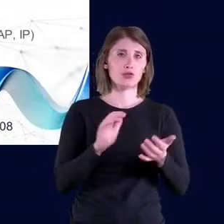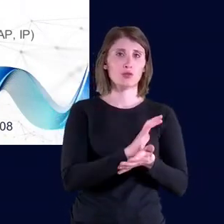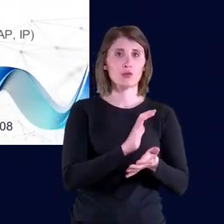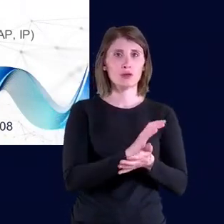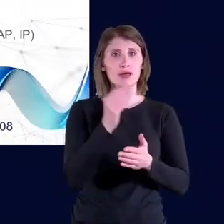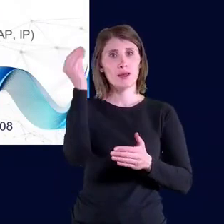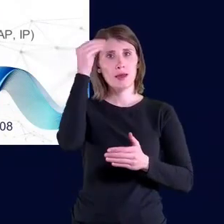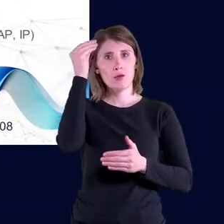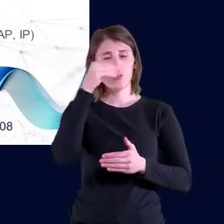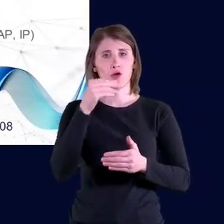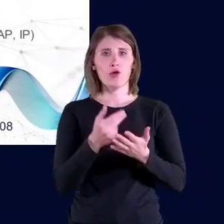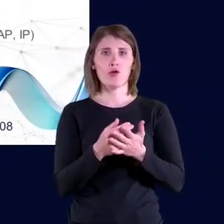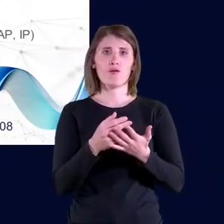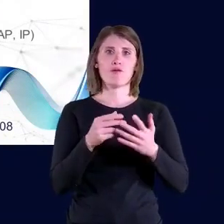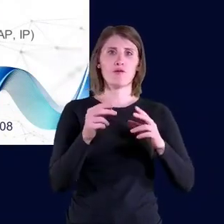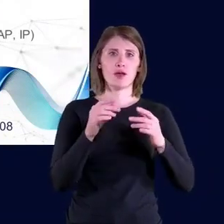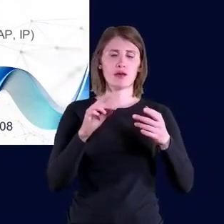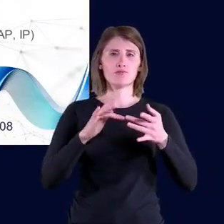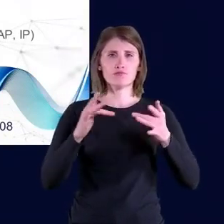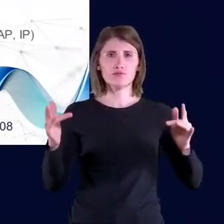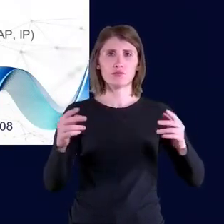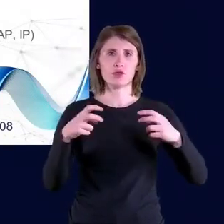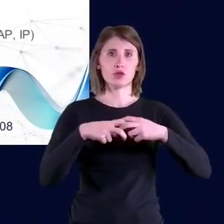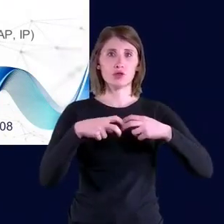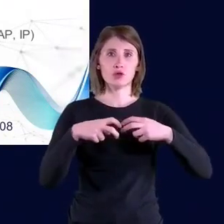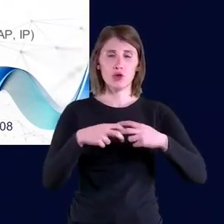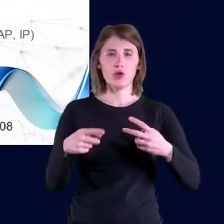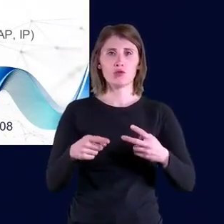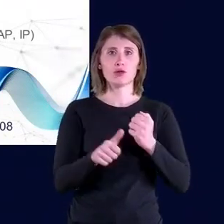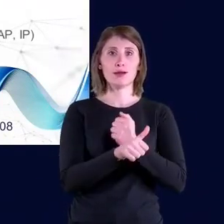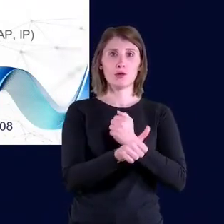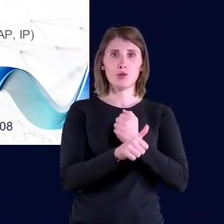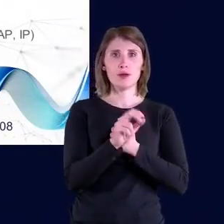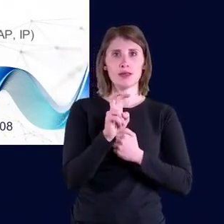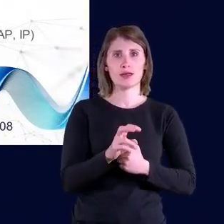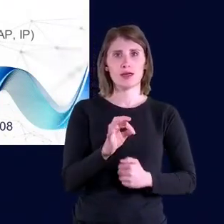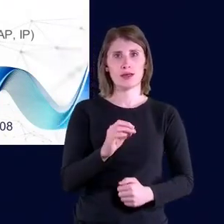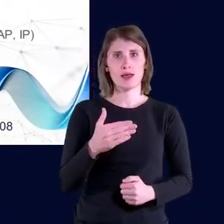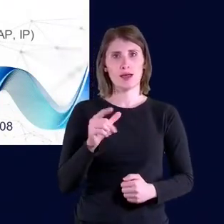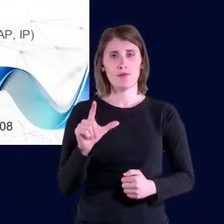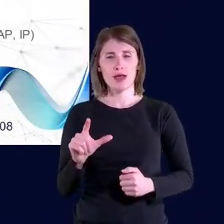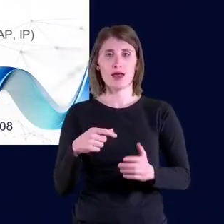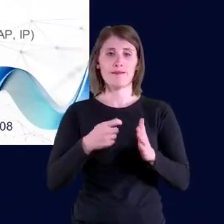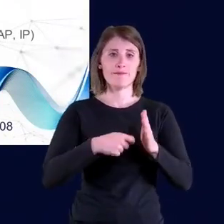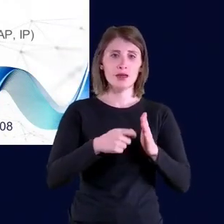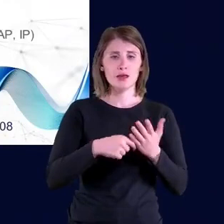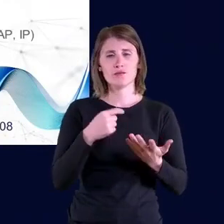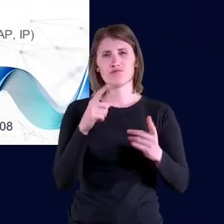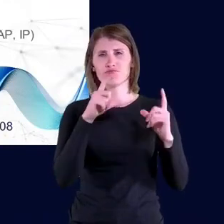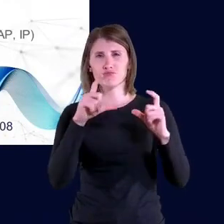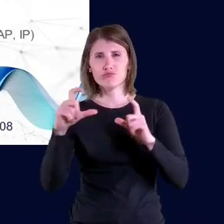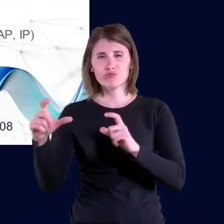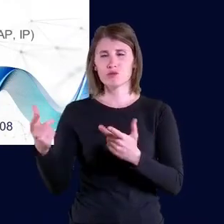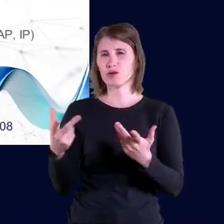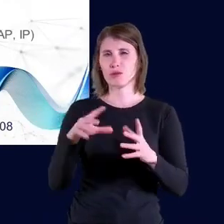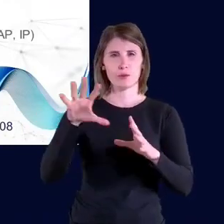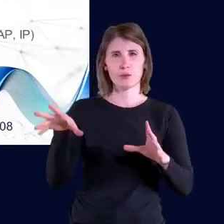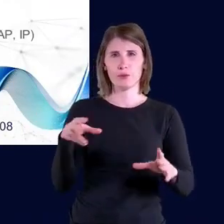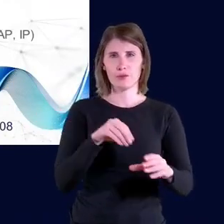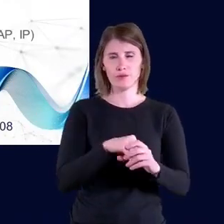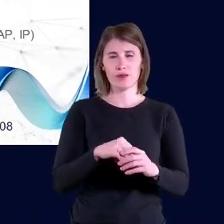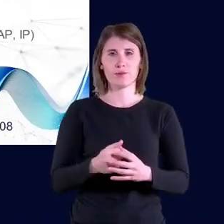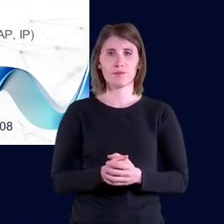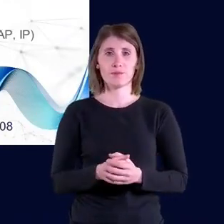podręczników stron HTML dokumentów w postaci PDF nagrań wideo też galerii zdjęć jak również obiektów 3D